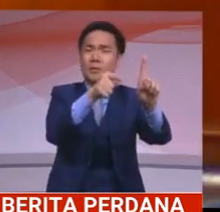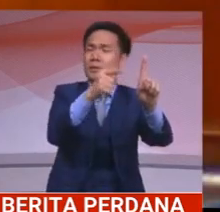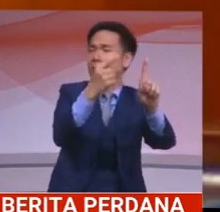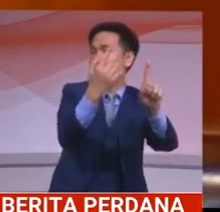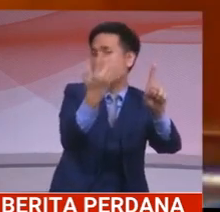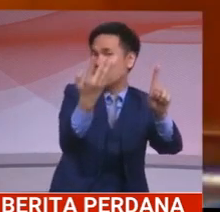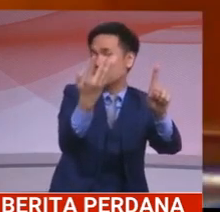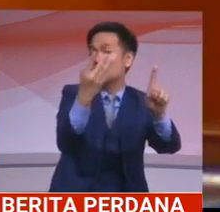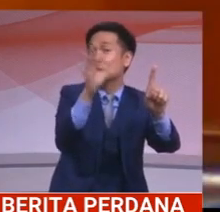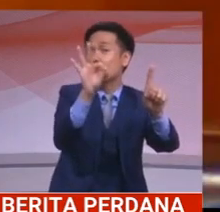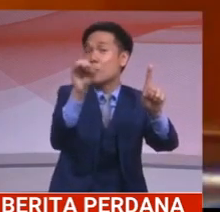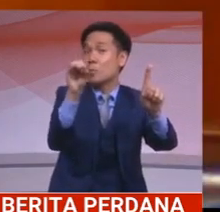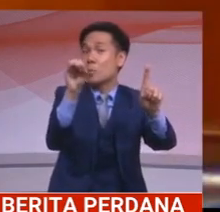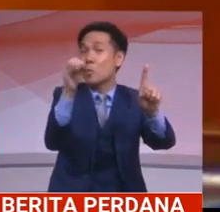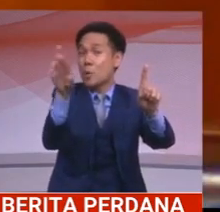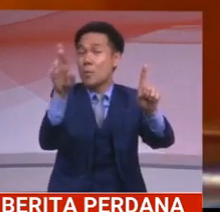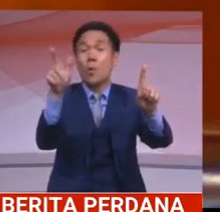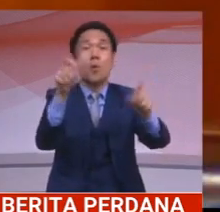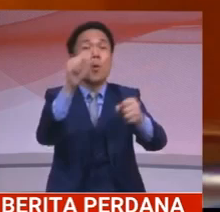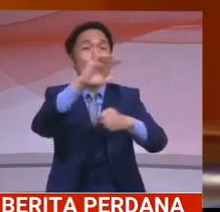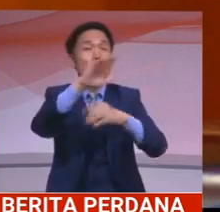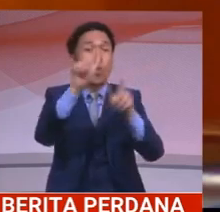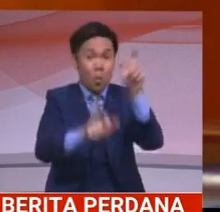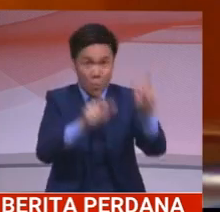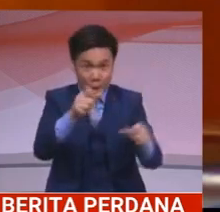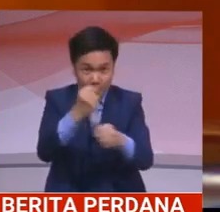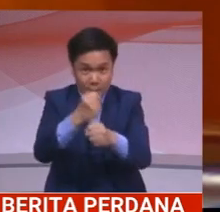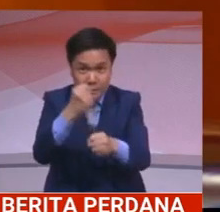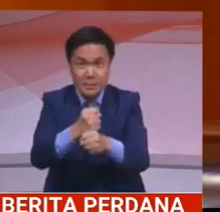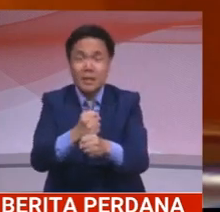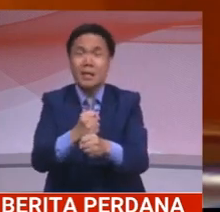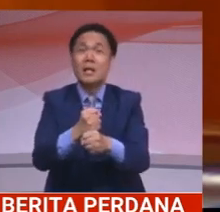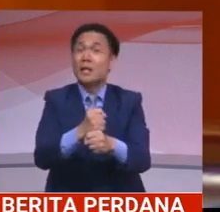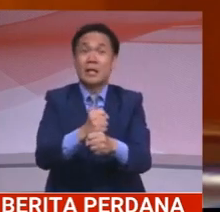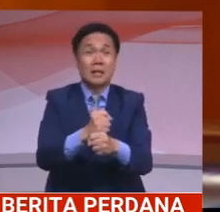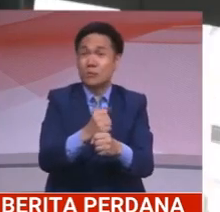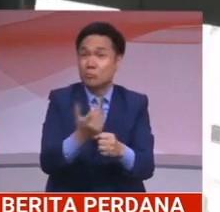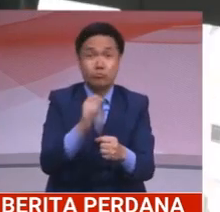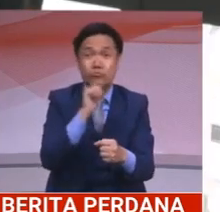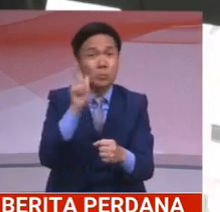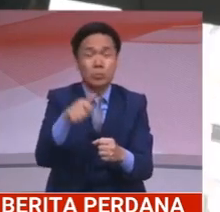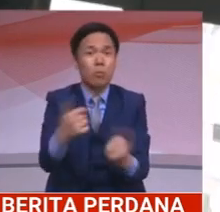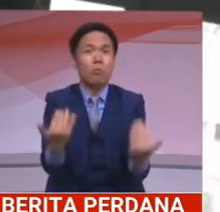1,469,000 pekerjaan sekaligus mengurangkan pengangguran.